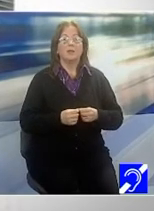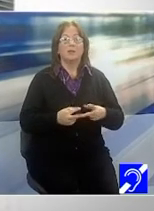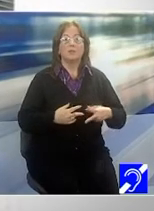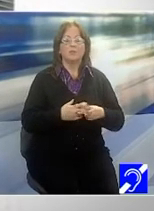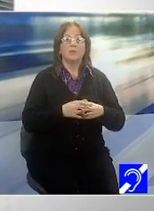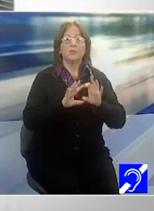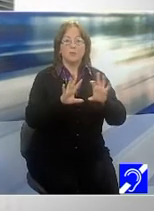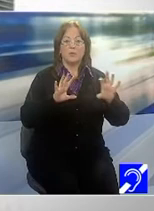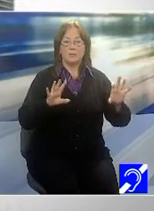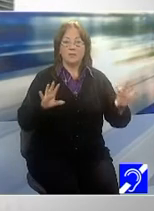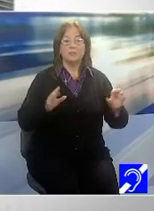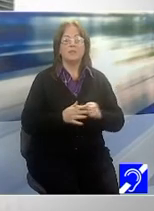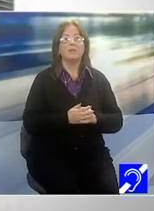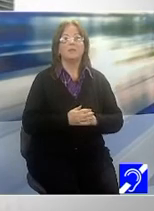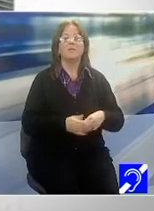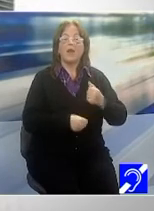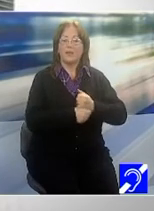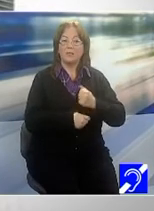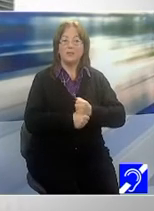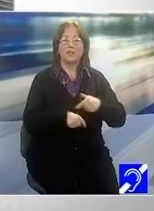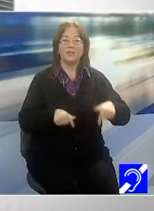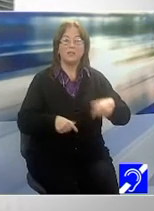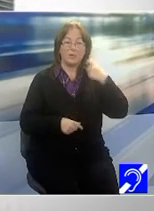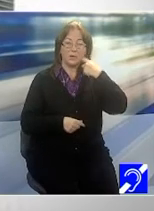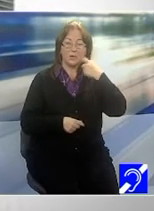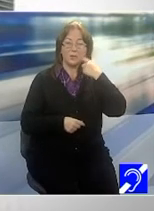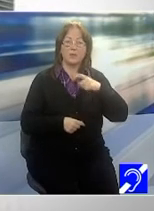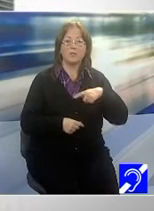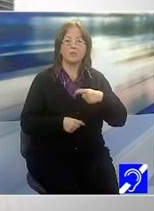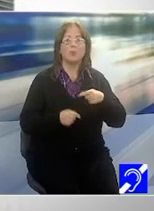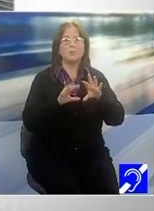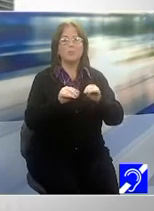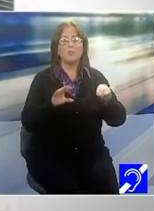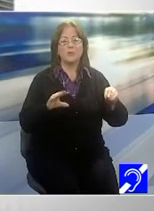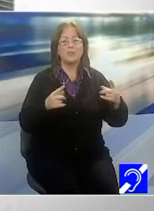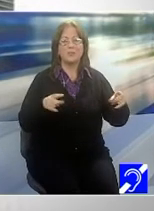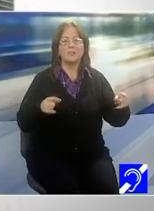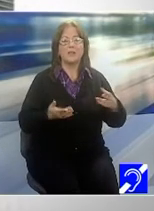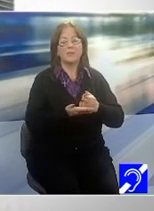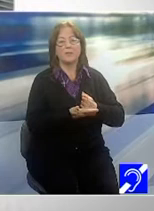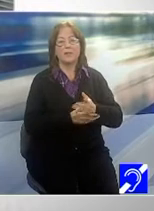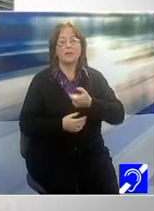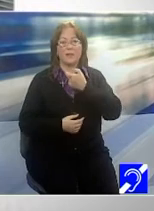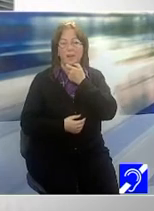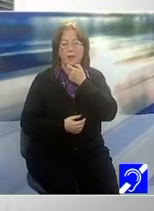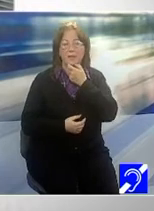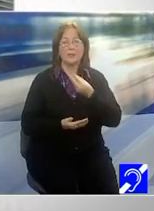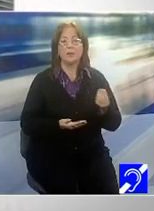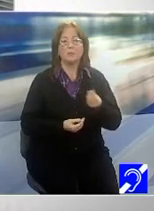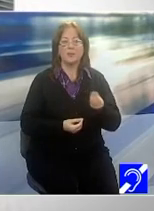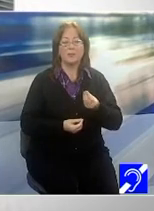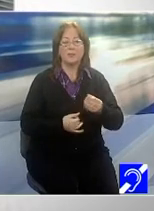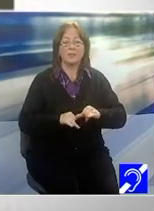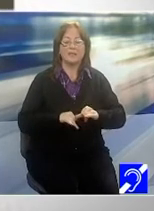activitățile care se desfășoară la American Corner Cluj-Napoca sunt din ce în ce mai multe în fiecare an și acest lucru este dovedit de creșterea grantului